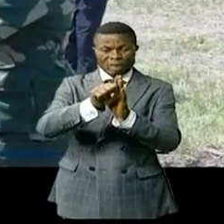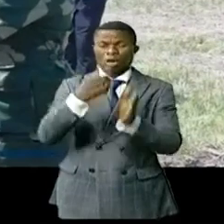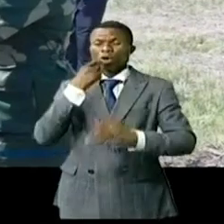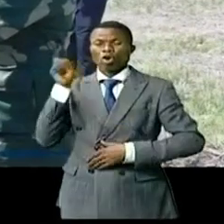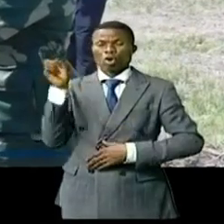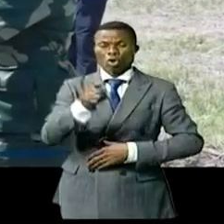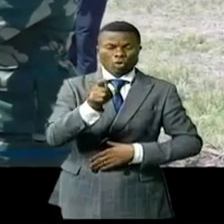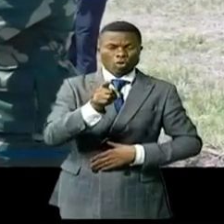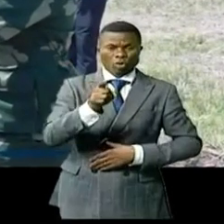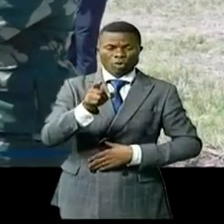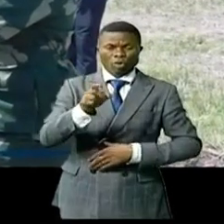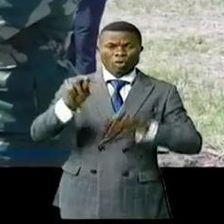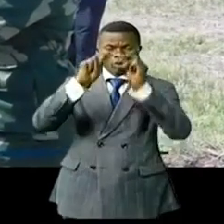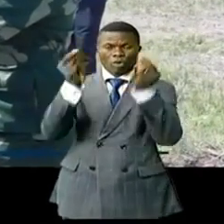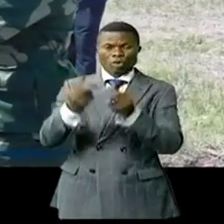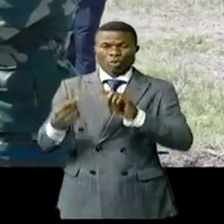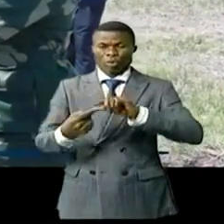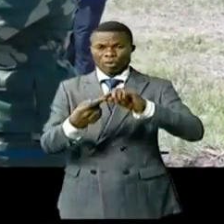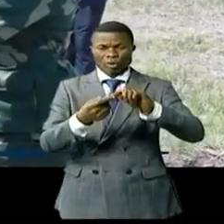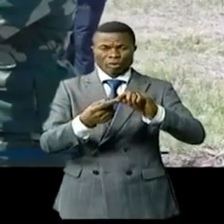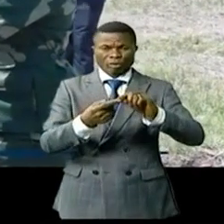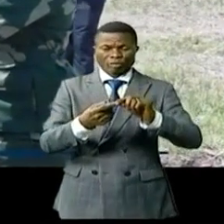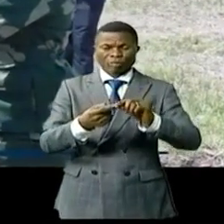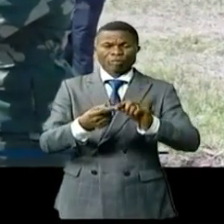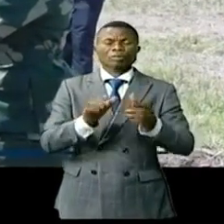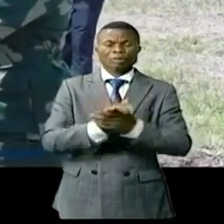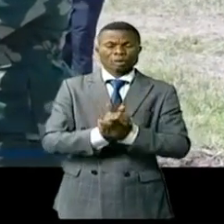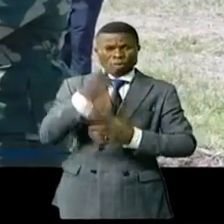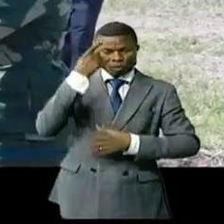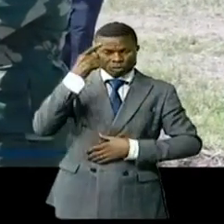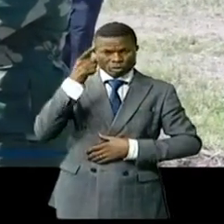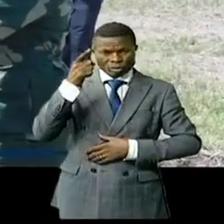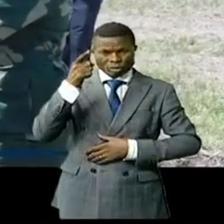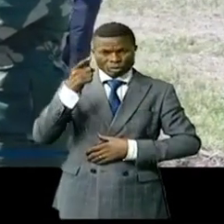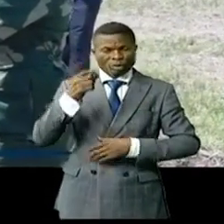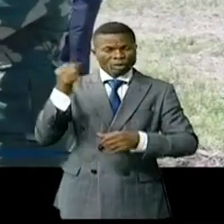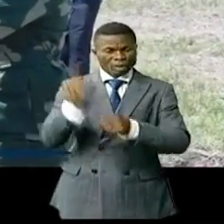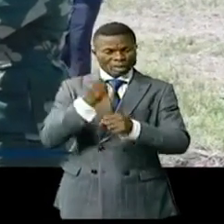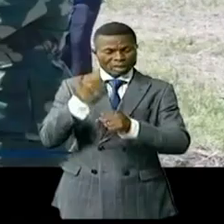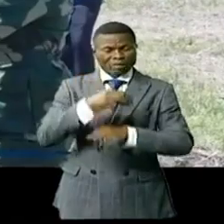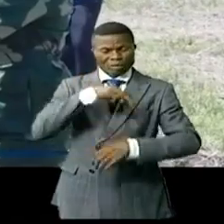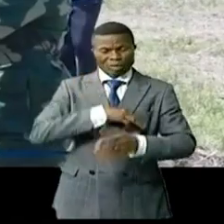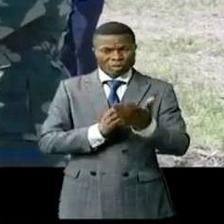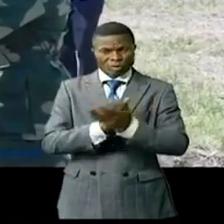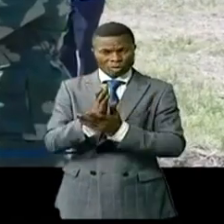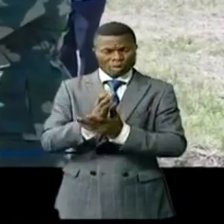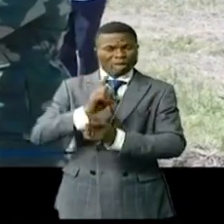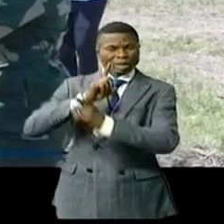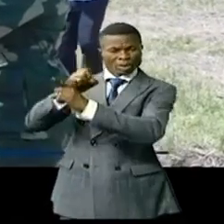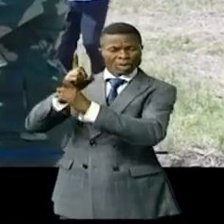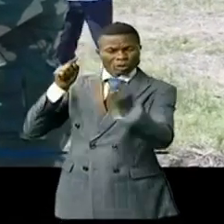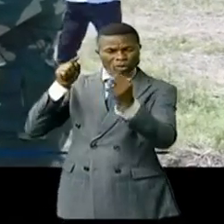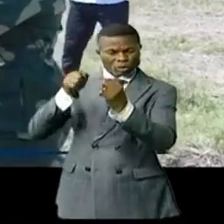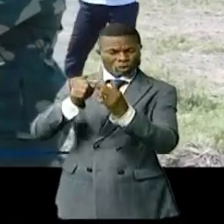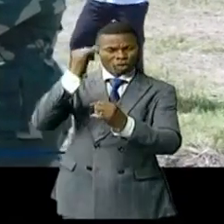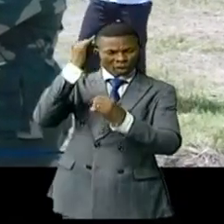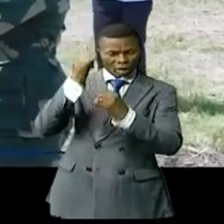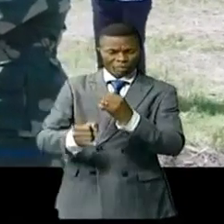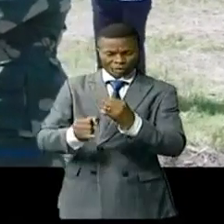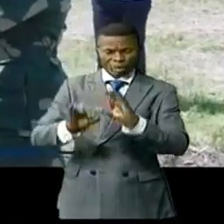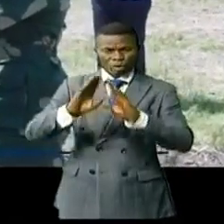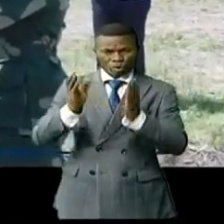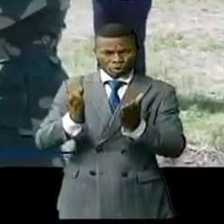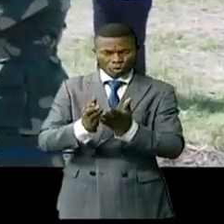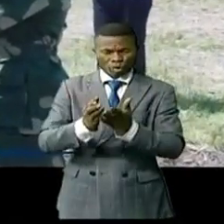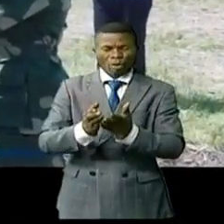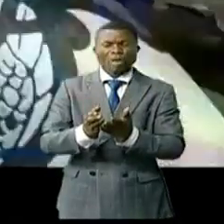premier bataillon spécial au combat de jungle. Vous le garderez jalousement. Et le défendrez jusqu'au sacrifice suprême. À vos